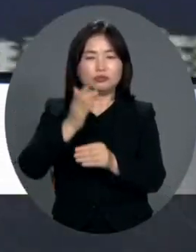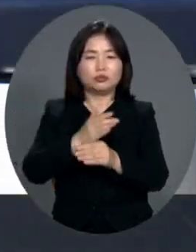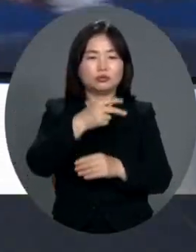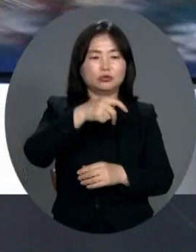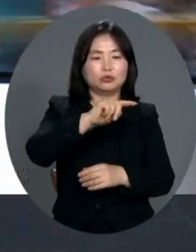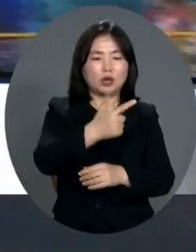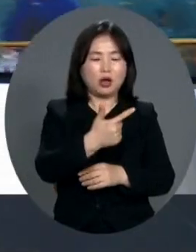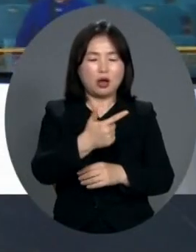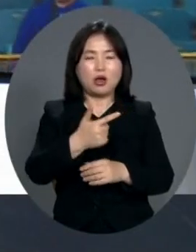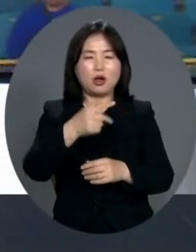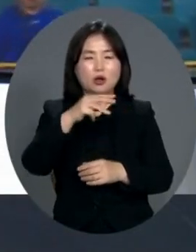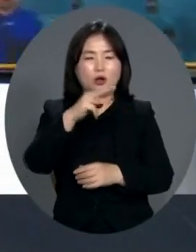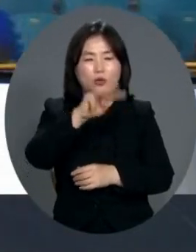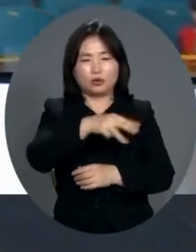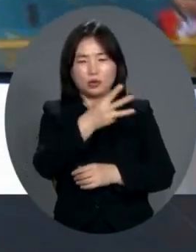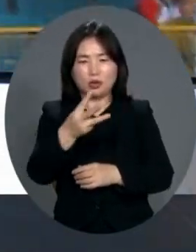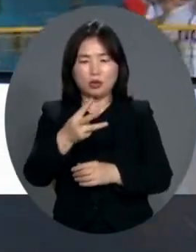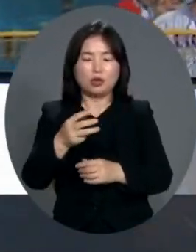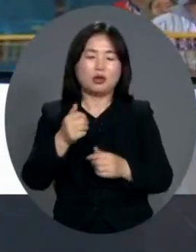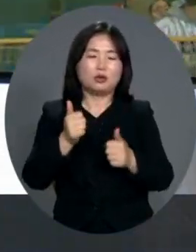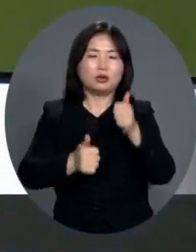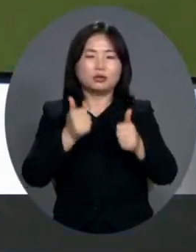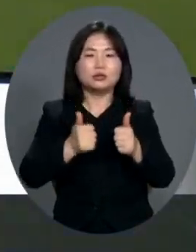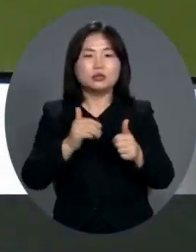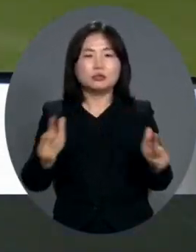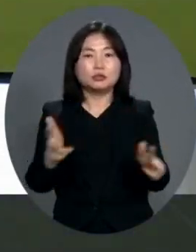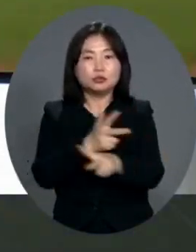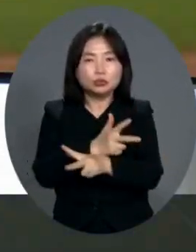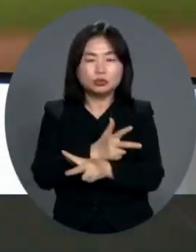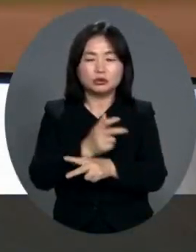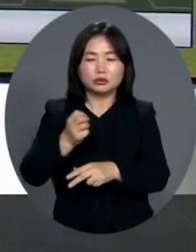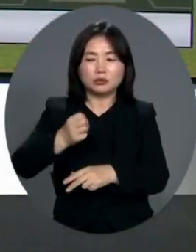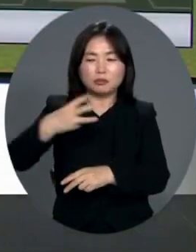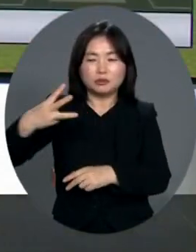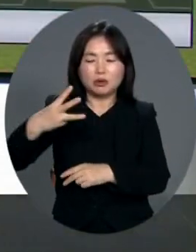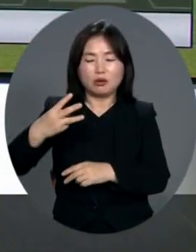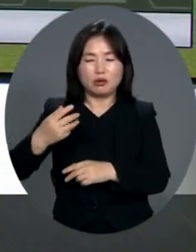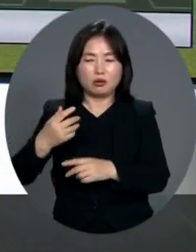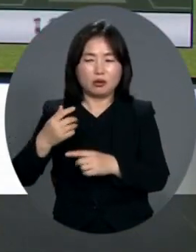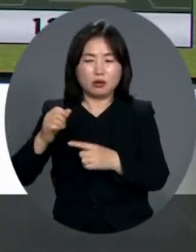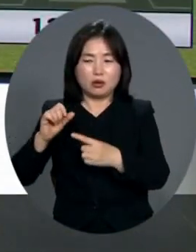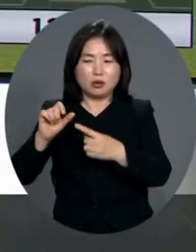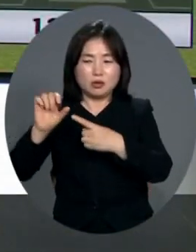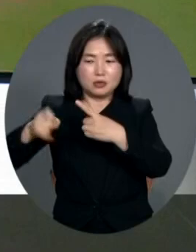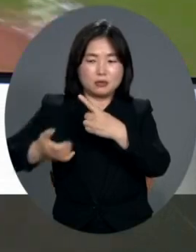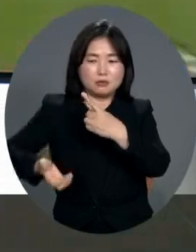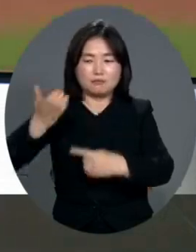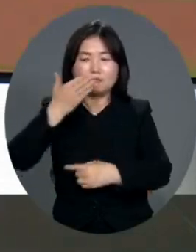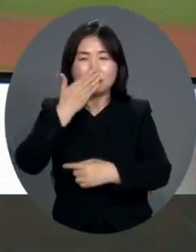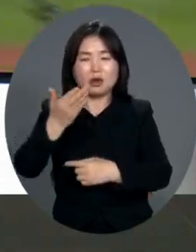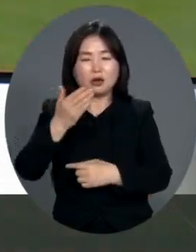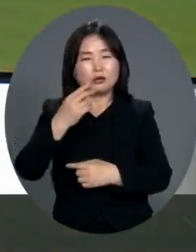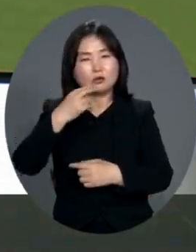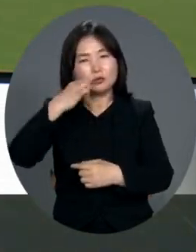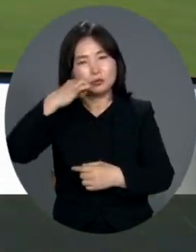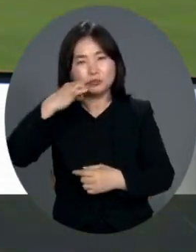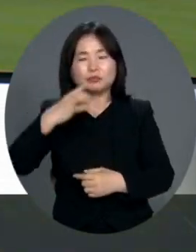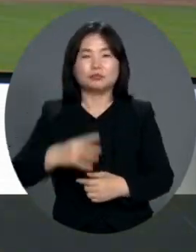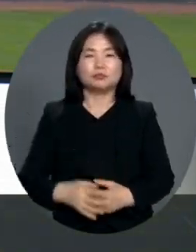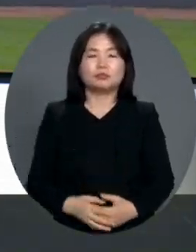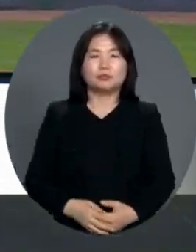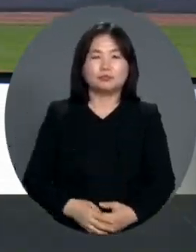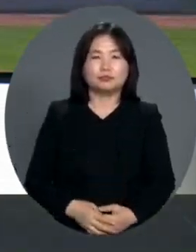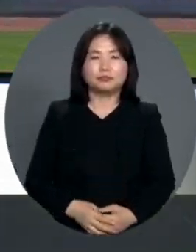두산과의 원정과 롯데와의 홈경기를 앞둔 이번 주, 과연 삼성은 선두권으로의 도약까지 이뤄낼 수 있을까요? 서건 기자가